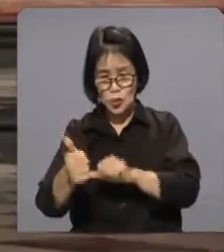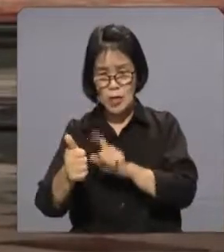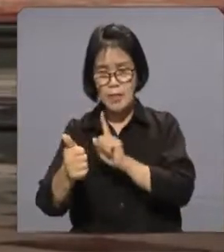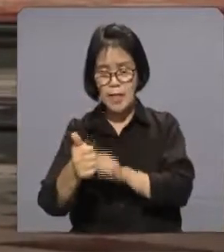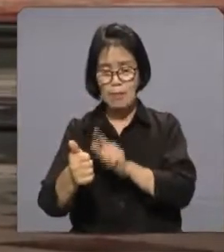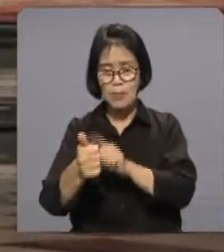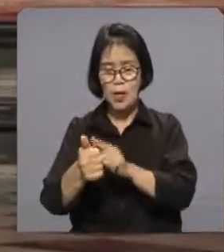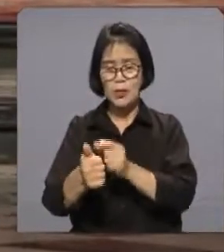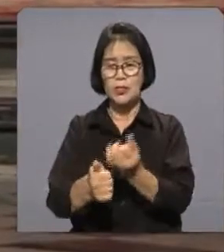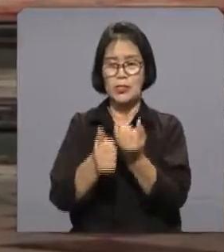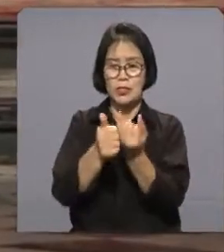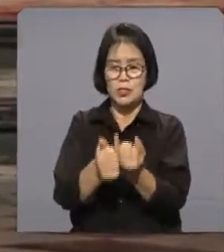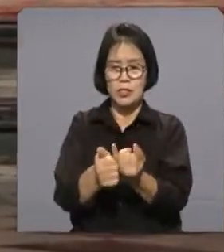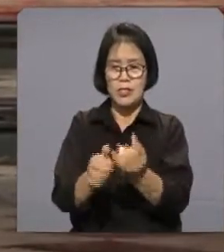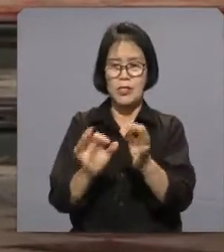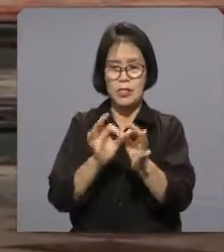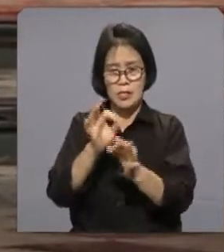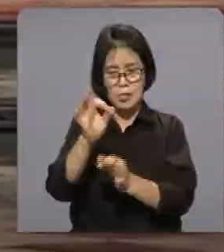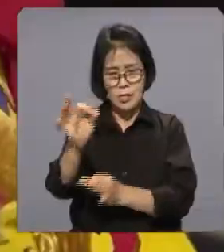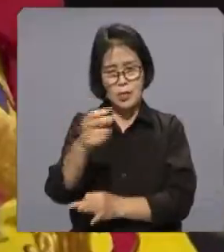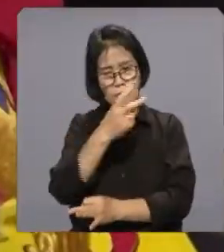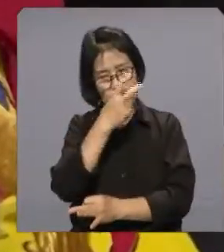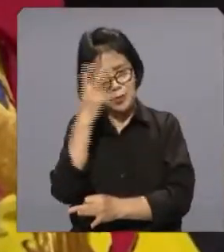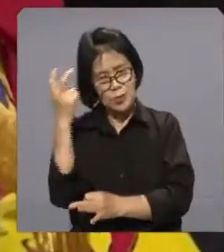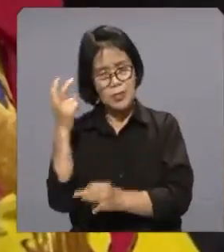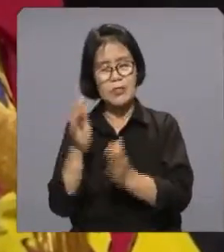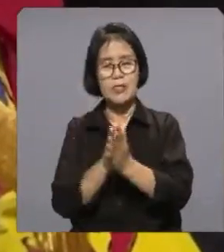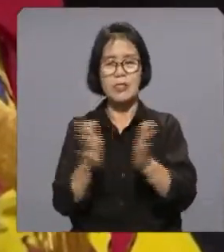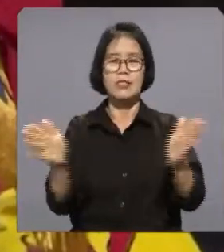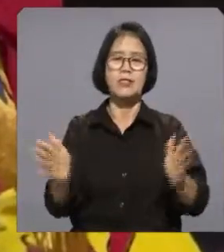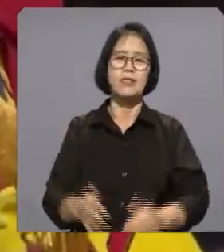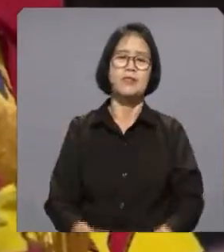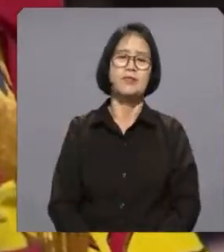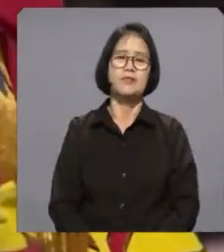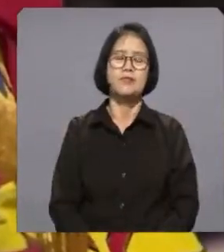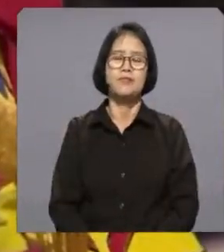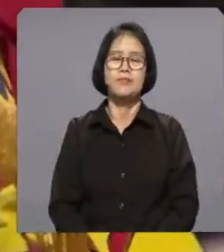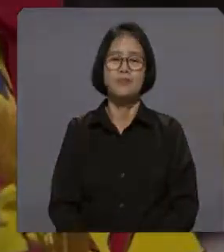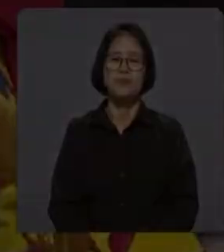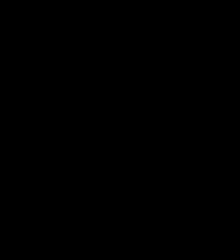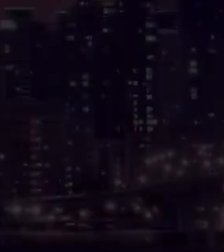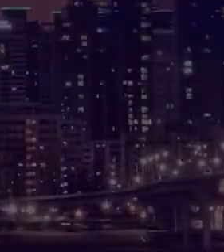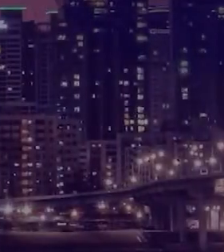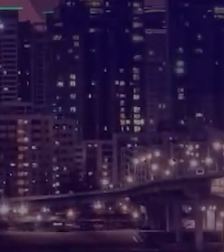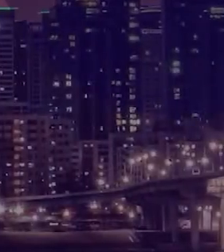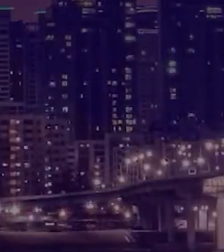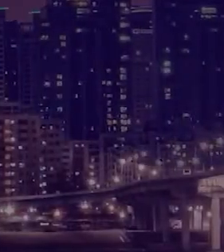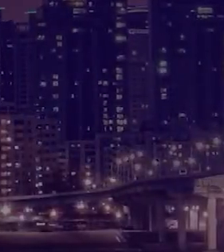남편 필립 공 곁에서 영면에 들었습니다. OBS 뉴스 황다인입니다.